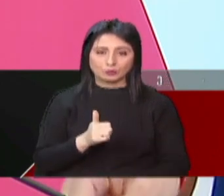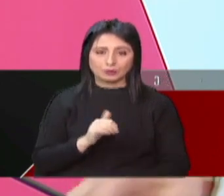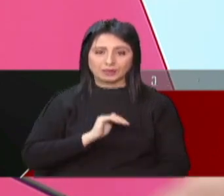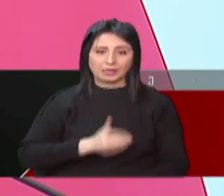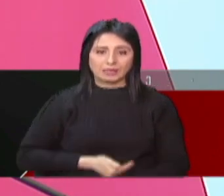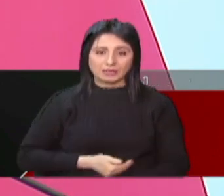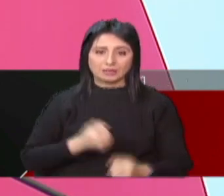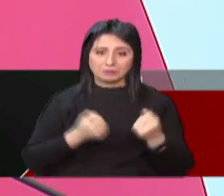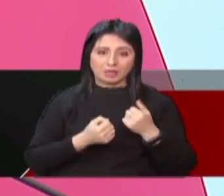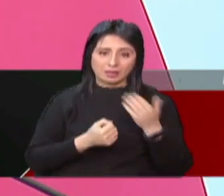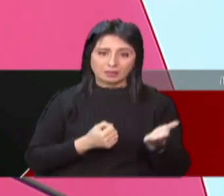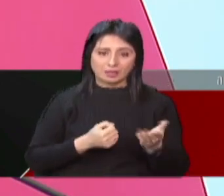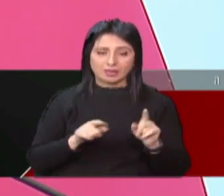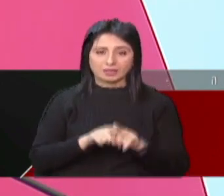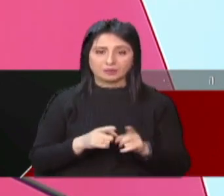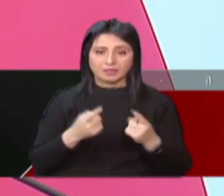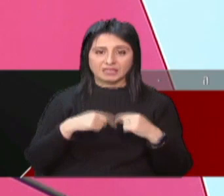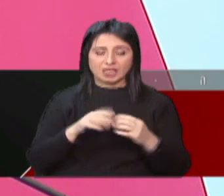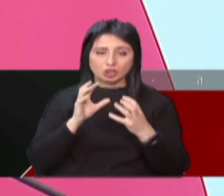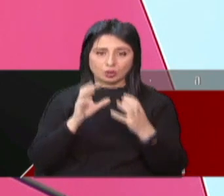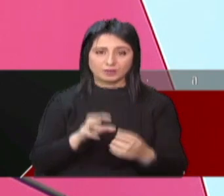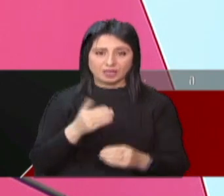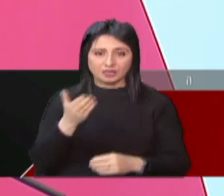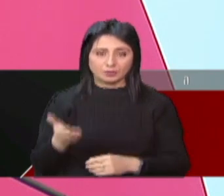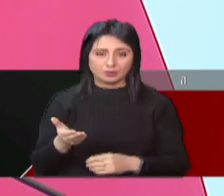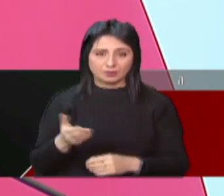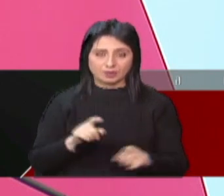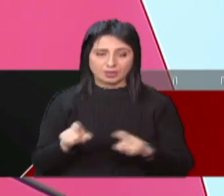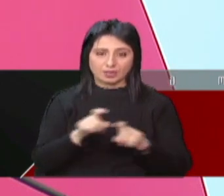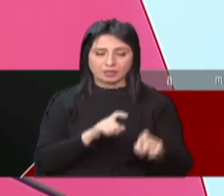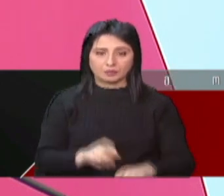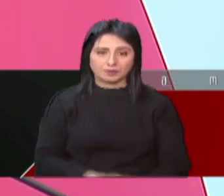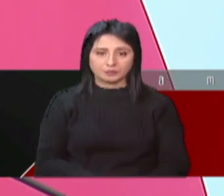კერძო ავტომობილების, ასევე საზოგადოებრივი ტრანსპორტის გადაადგილებაზე.